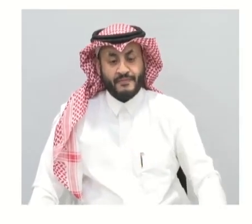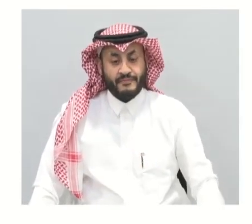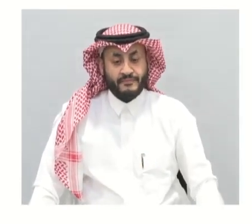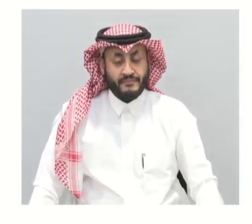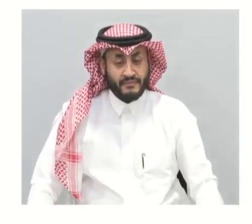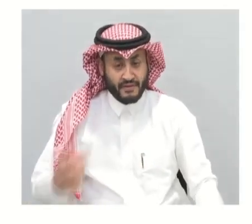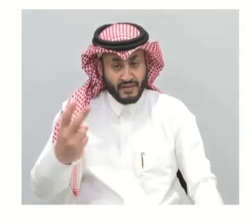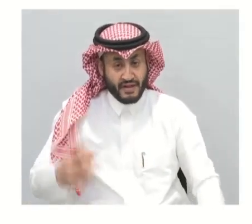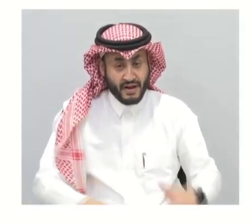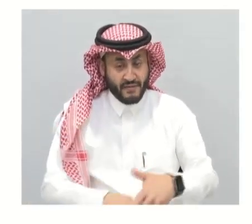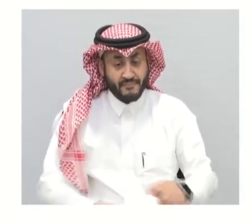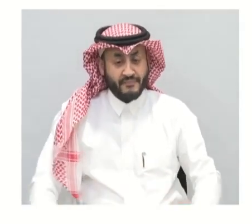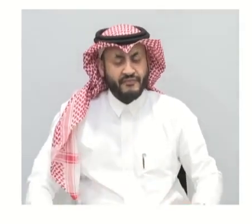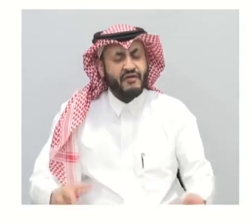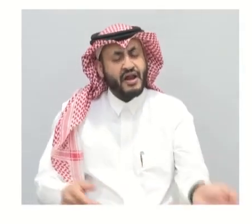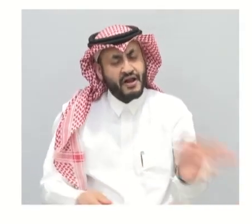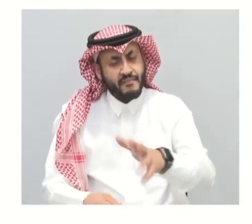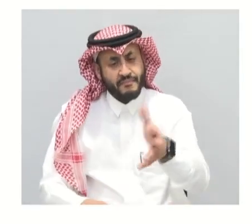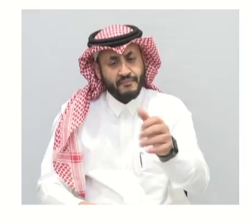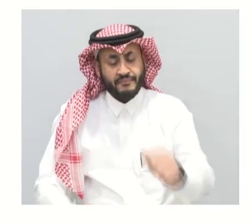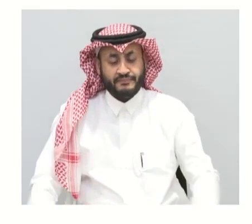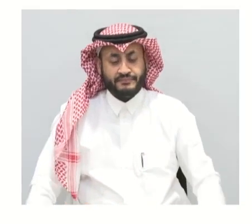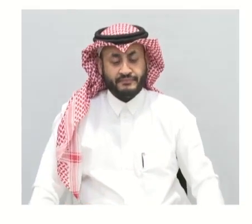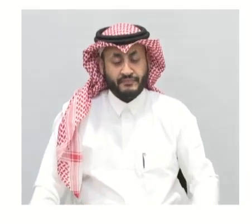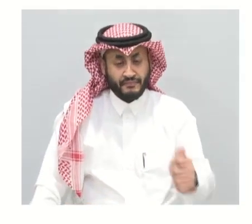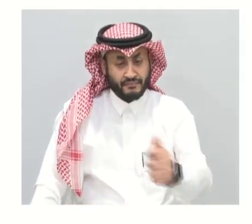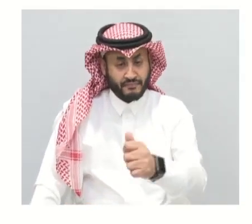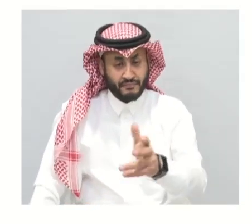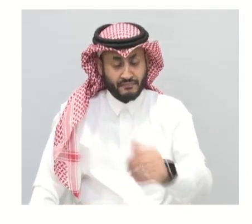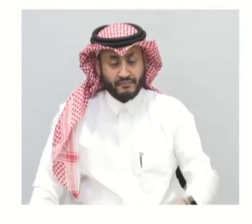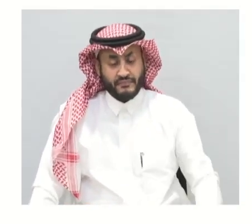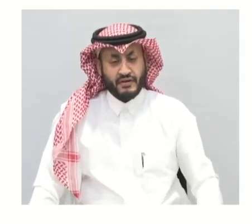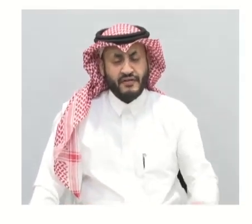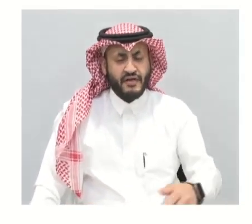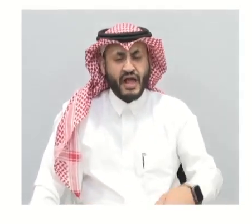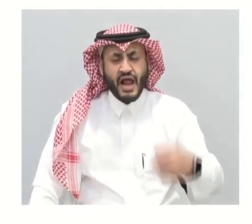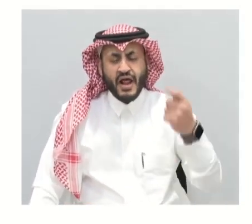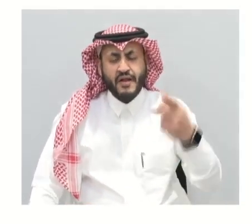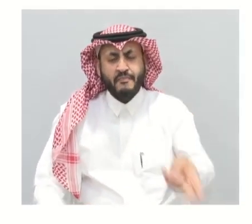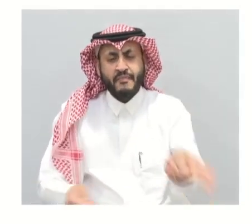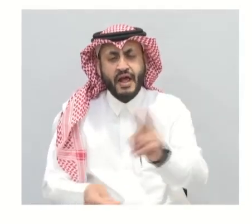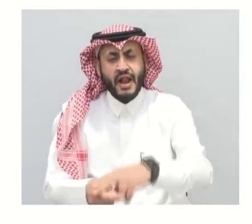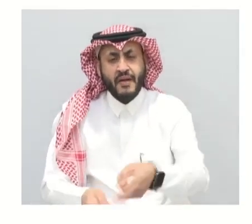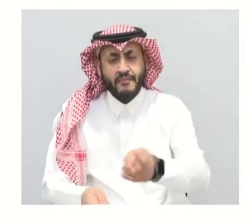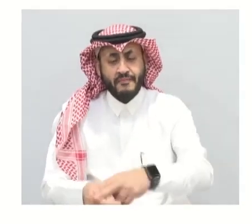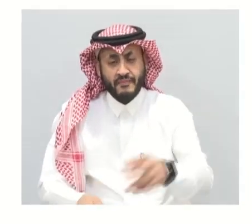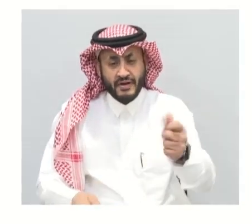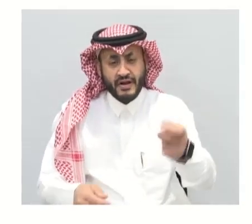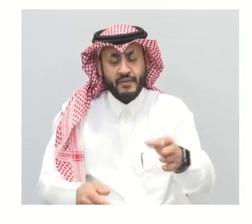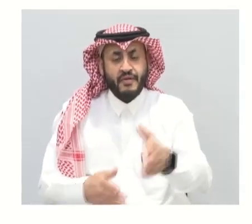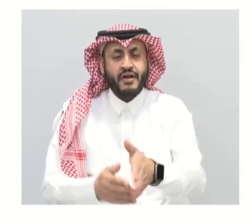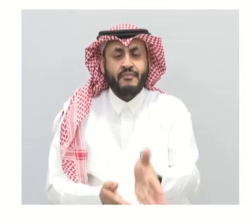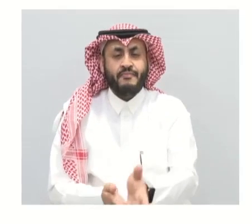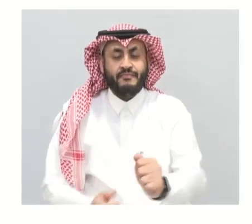الى مفردات اخرى هذه مفردات تتحدث عن الطاقه المتجدده وغير المتجدده